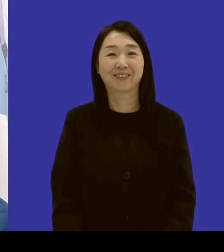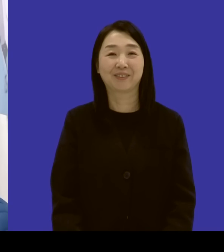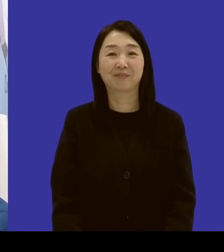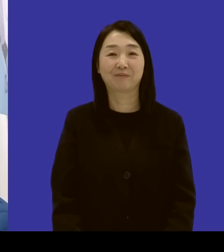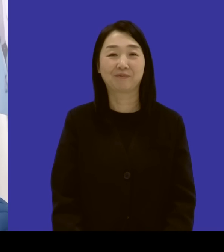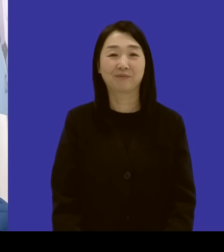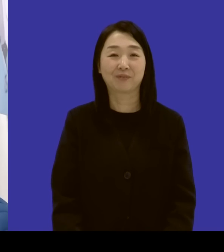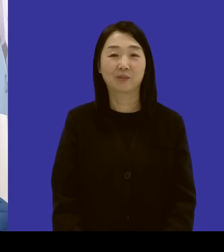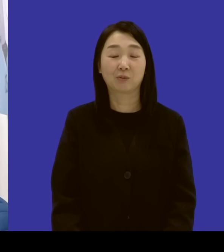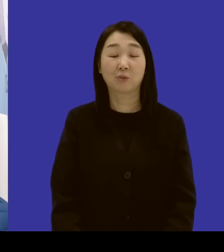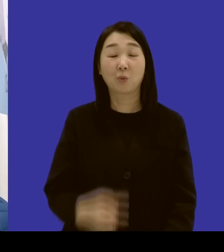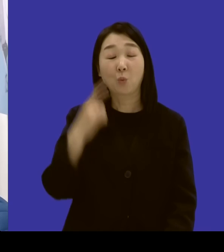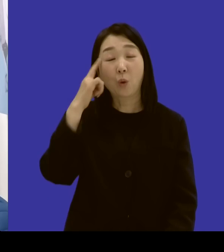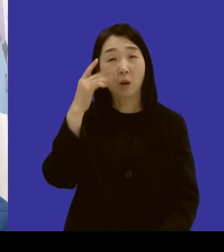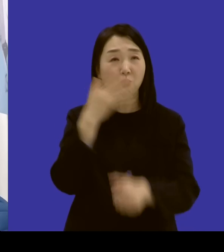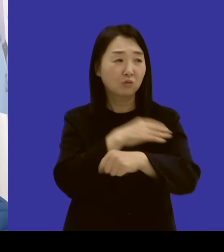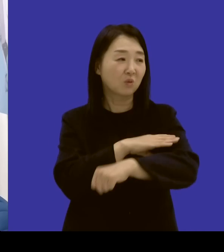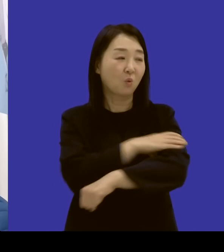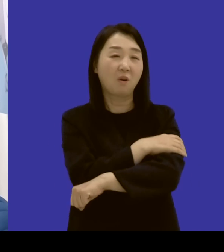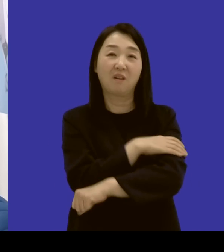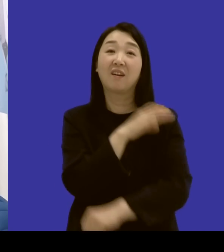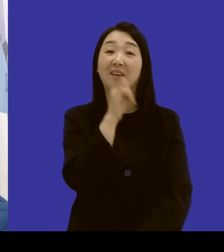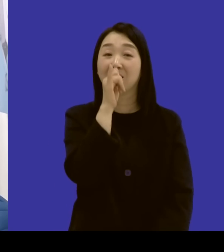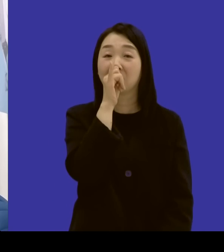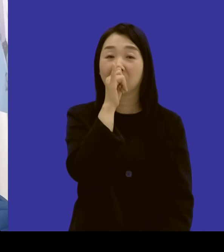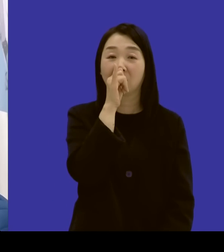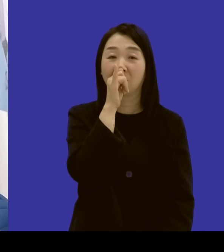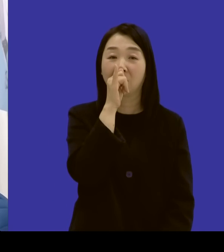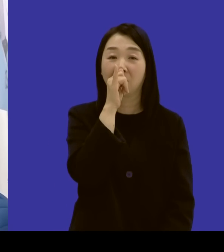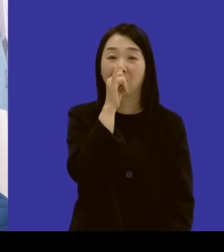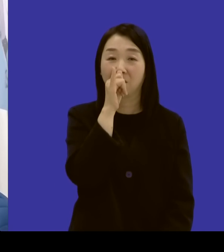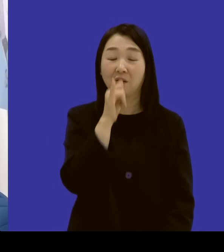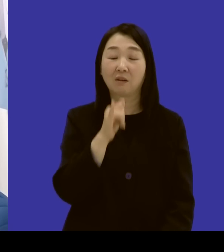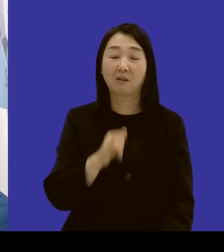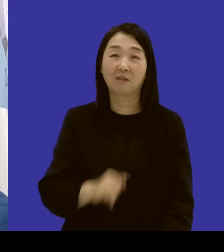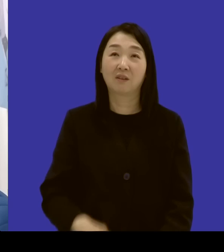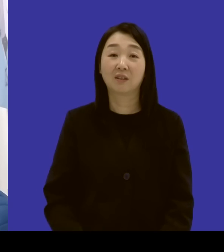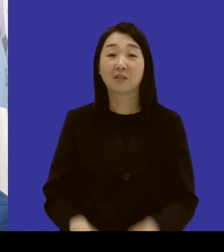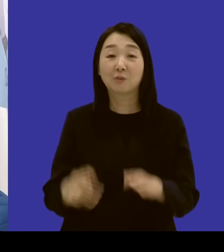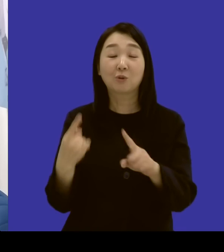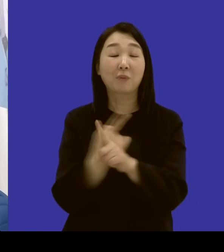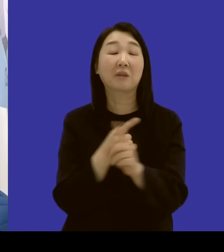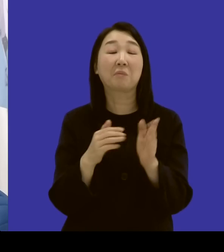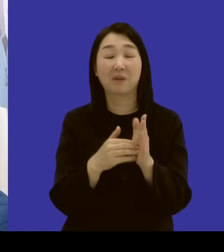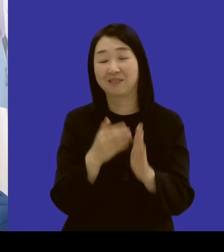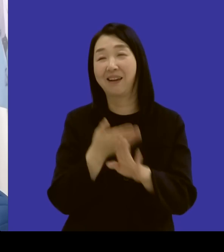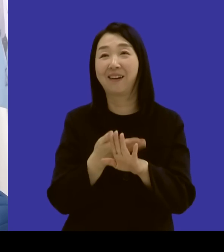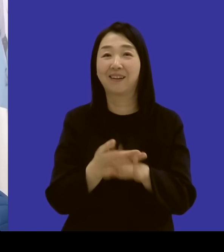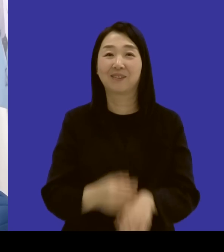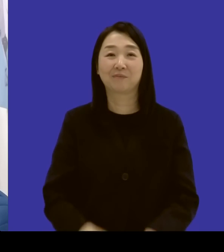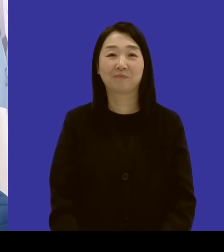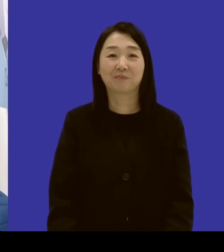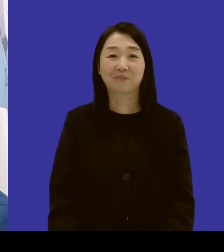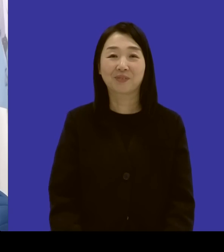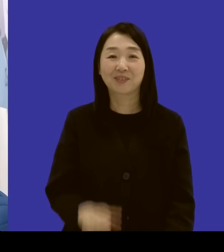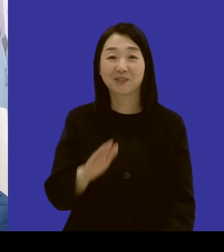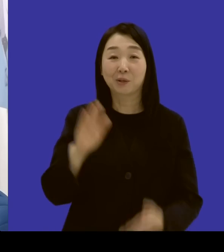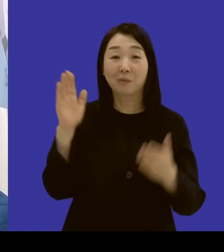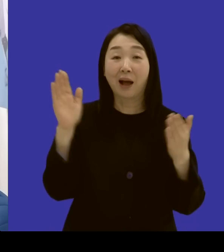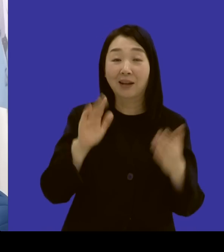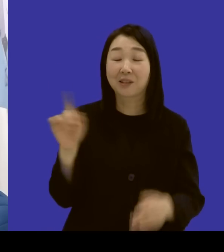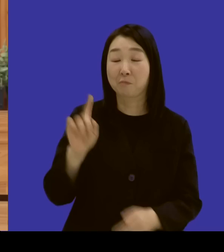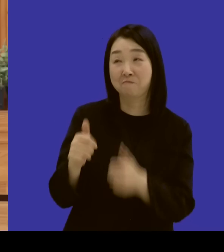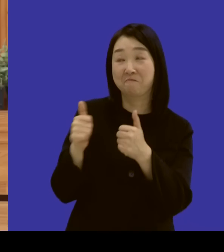뭐 권위적이었고 예. 그때 당시에는 음대가 지금은 너무 바뀌어 있어요. 그렇죠, 다르죠. 있죠. 지금은 너무 다르죠. 지금은 네. 학생이